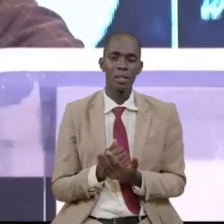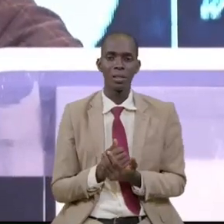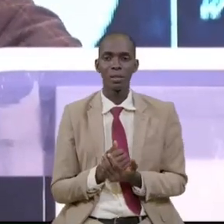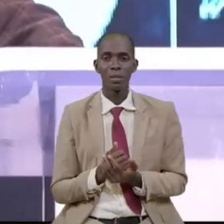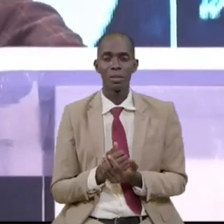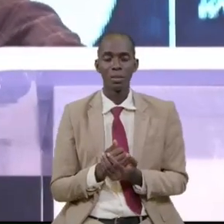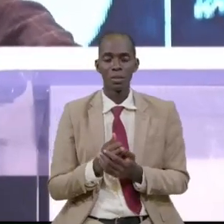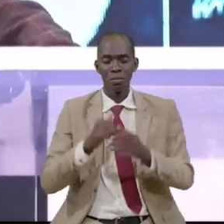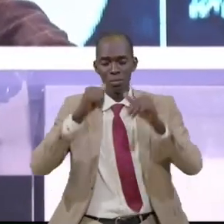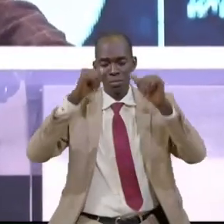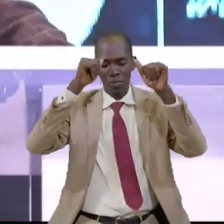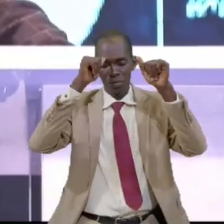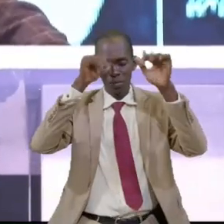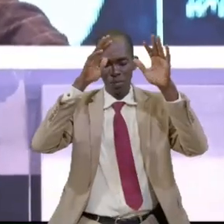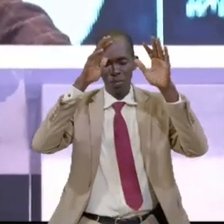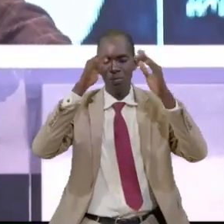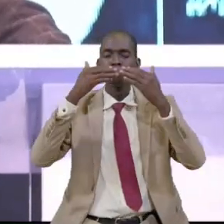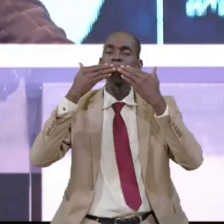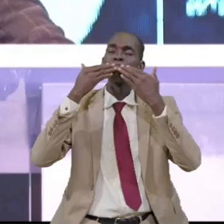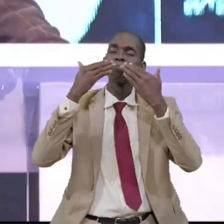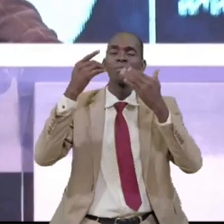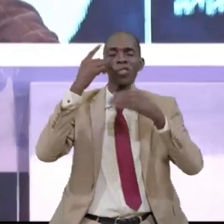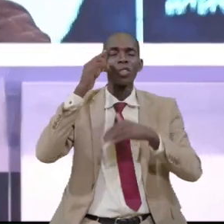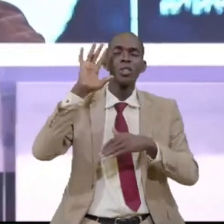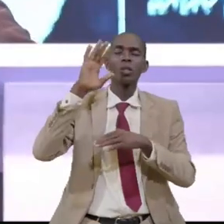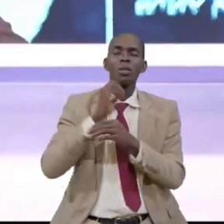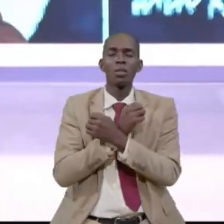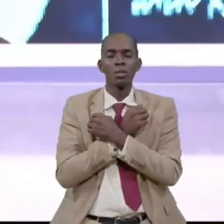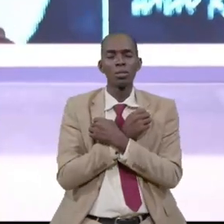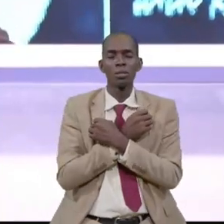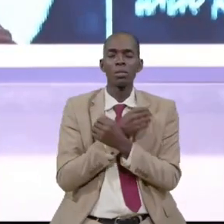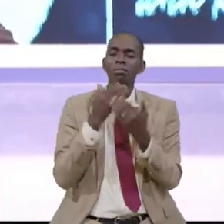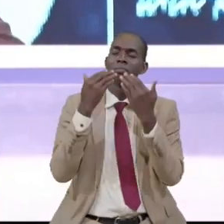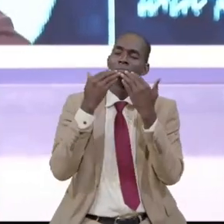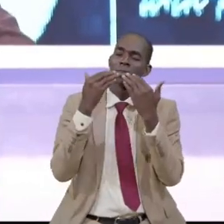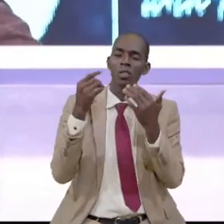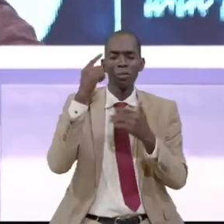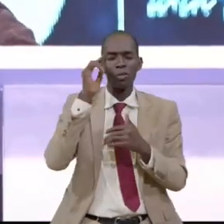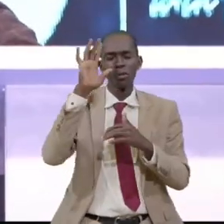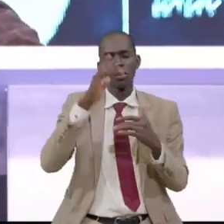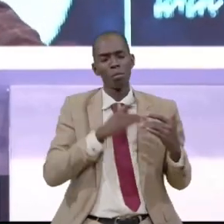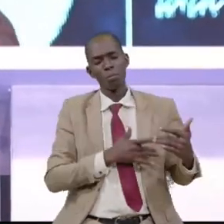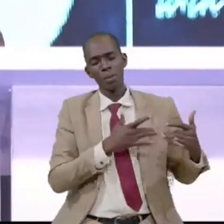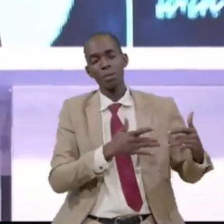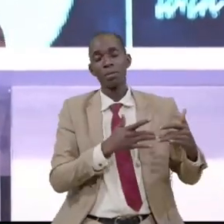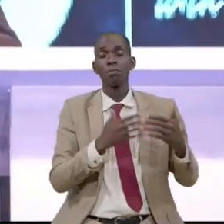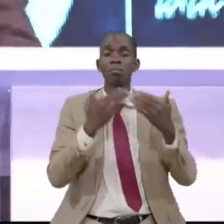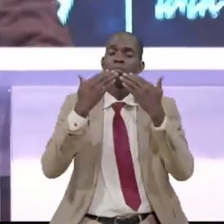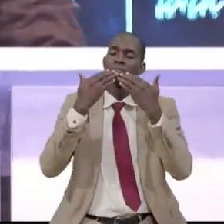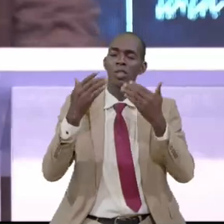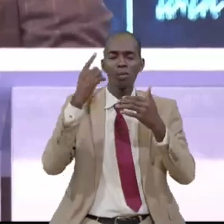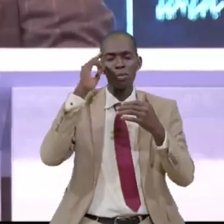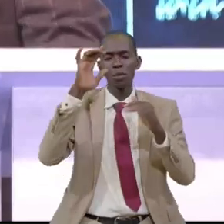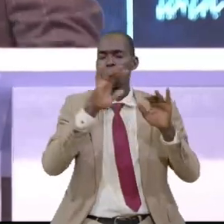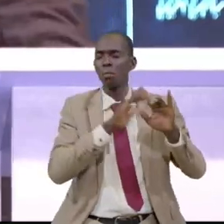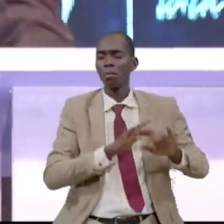Père, merci pour ton amour. Merci pour ta compassion. Merci pour ta